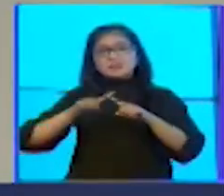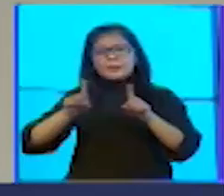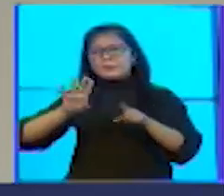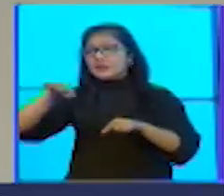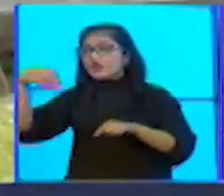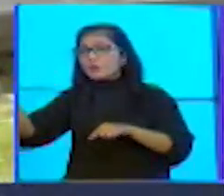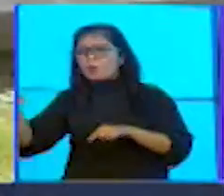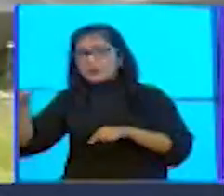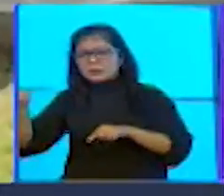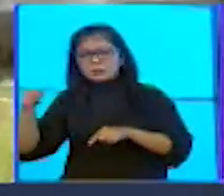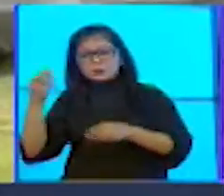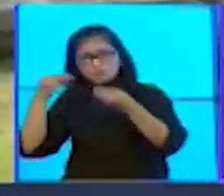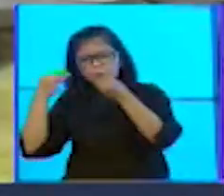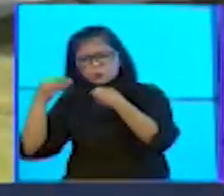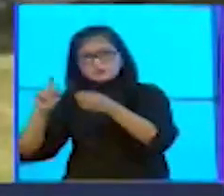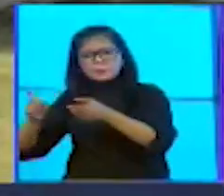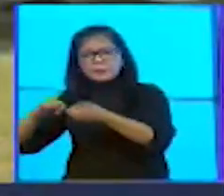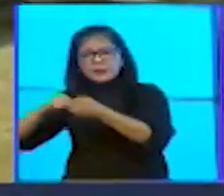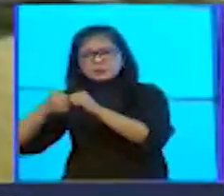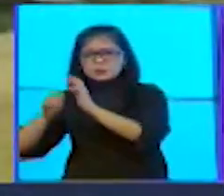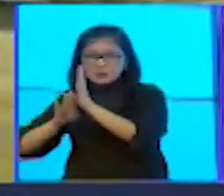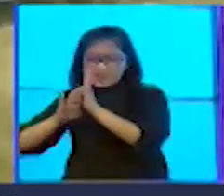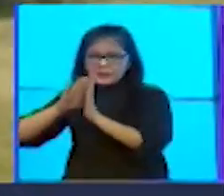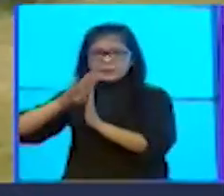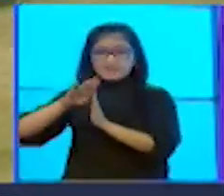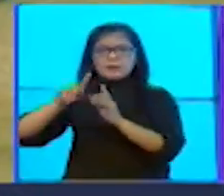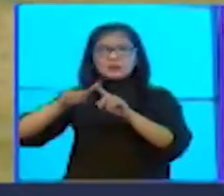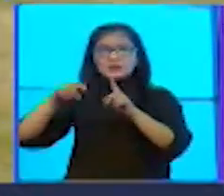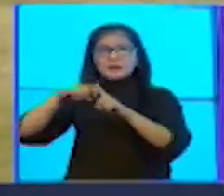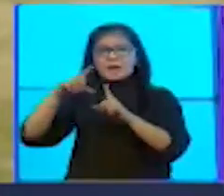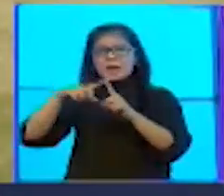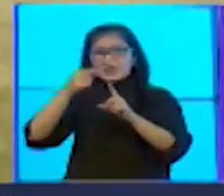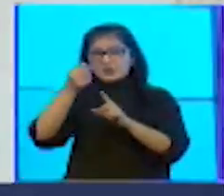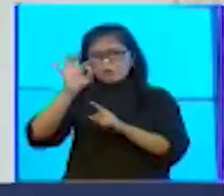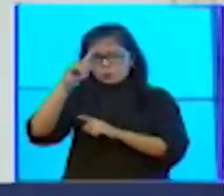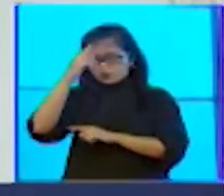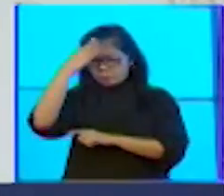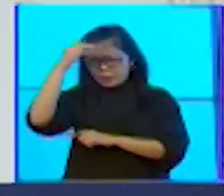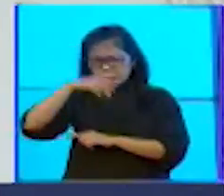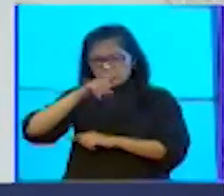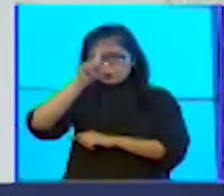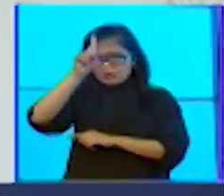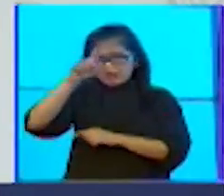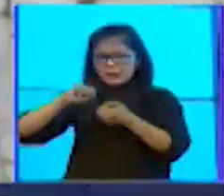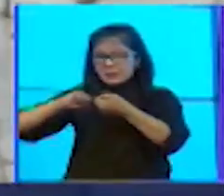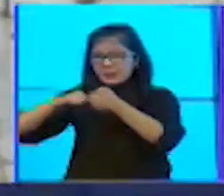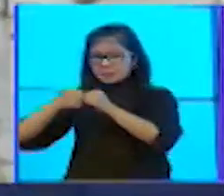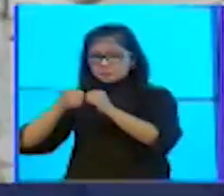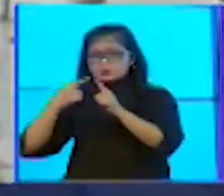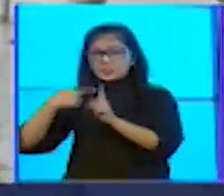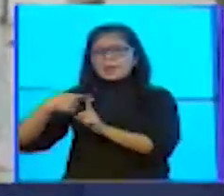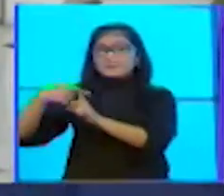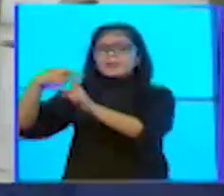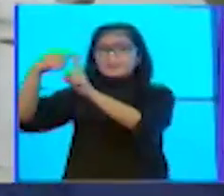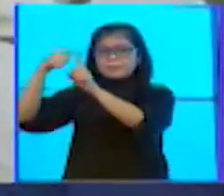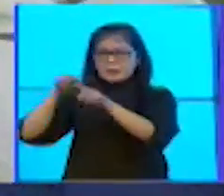kewalahan menghadapi lonjakan kasus. Di Kabupaten Karo, Sumatera Utara misalnya, lonjakan kasus COVID-19 berdampak pada meningkatnya tingkat keterisian tempat tidur Rumah